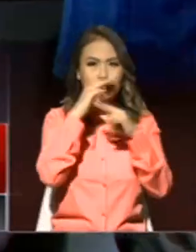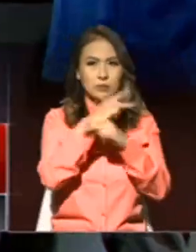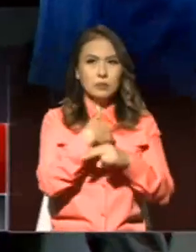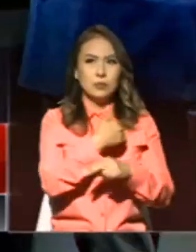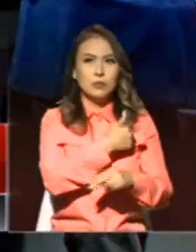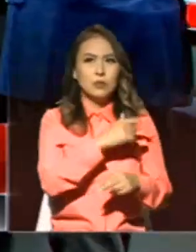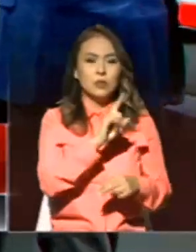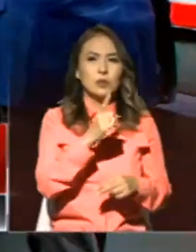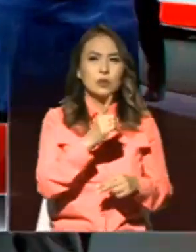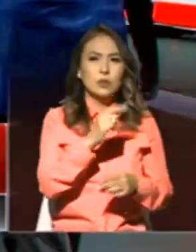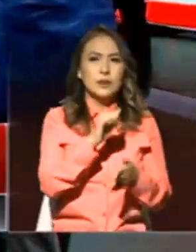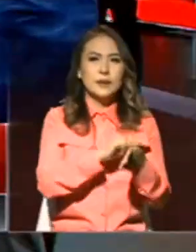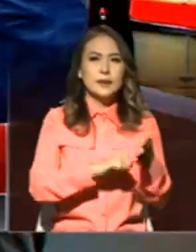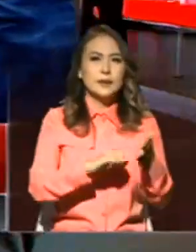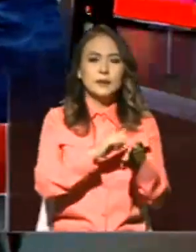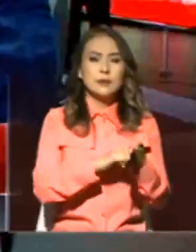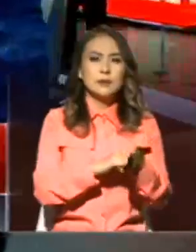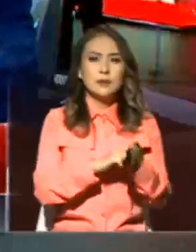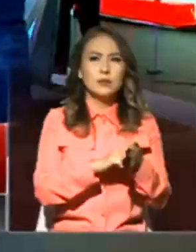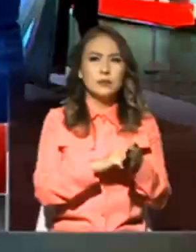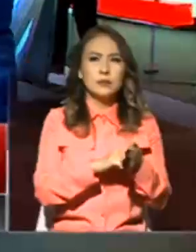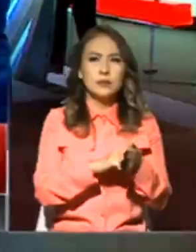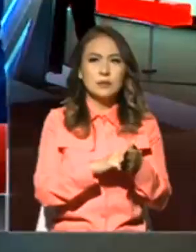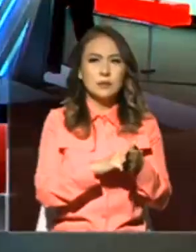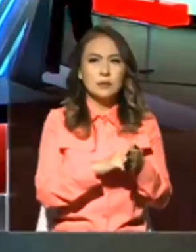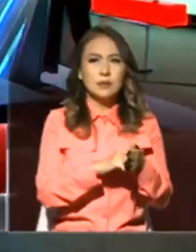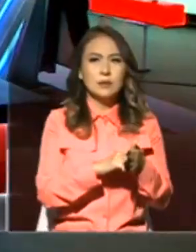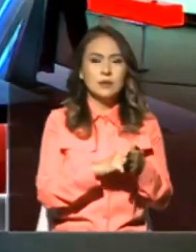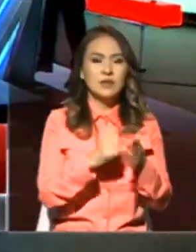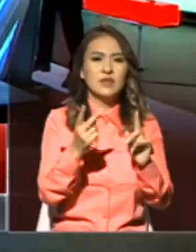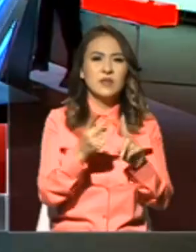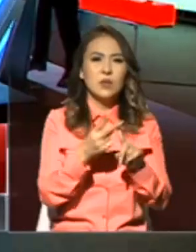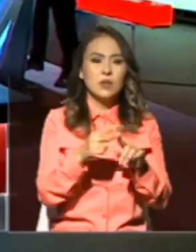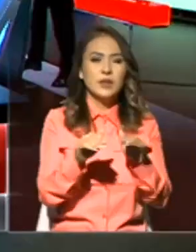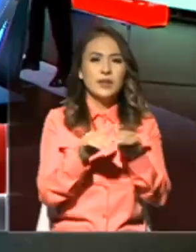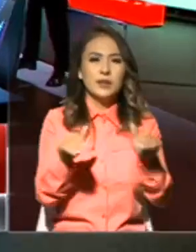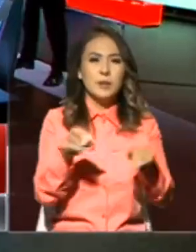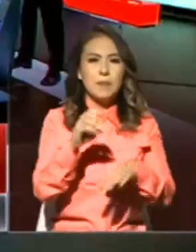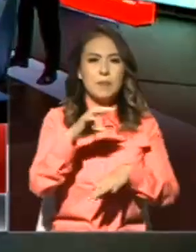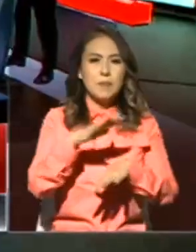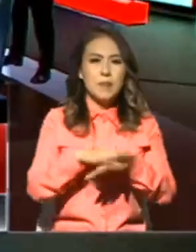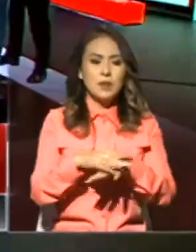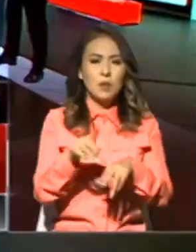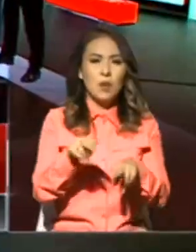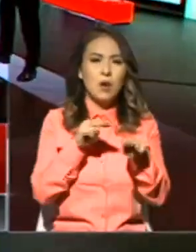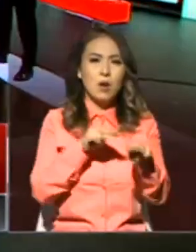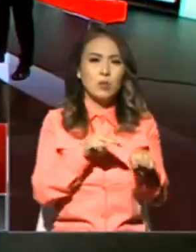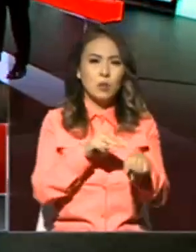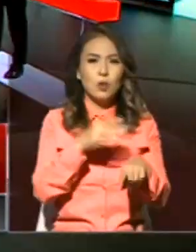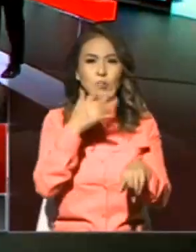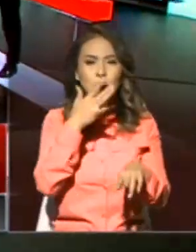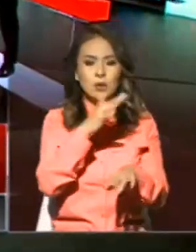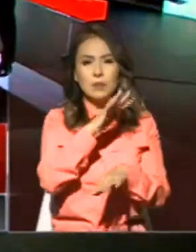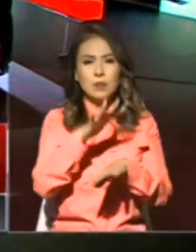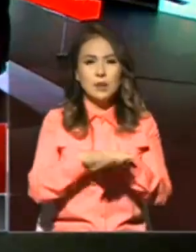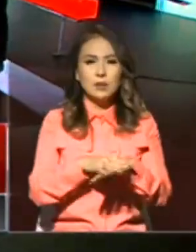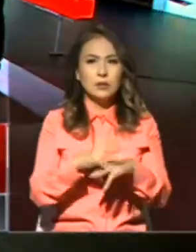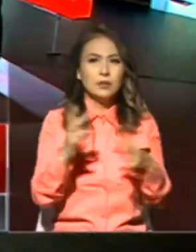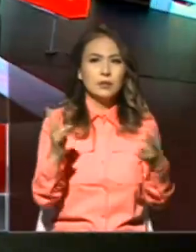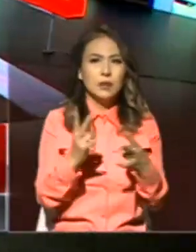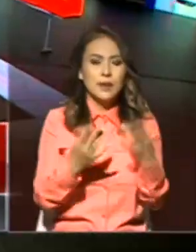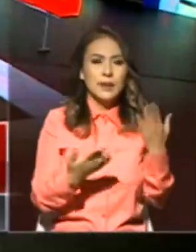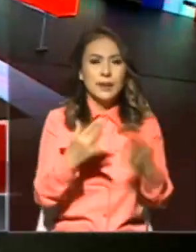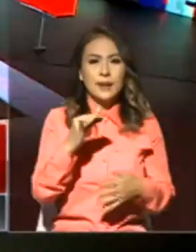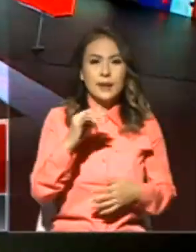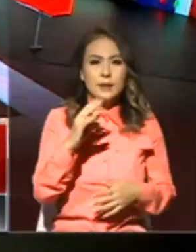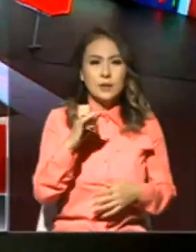келеді. Неге? Себебі ол екінші деңгейлі банк негізінде. Оны қадағалаушы ұлттық банк болу керек. Егер де ол институт